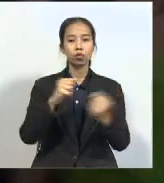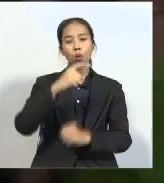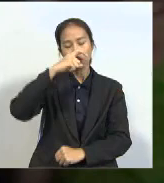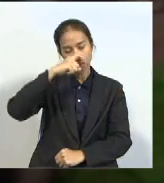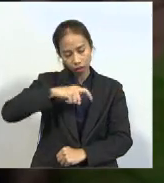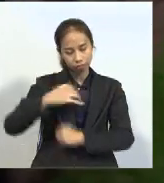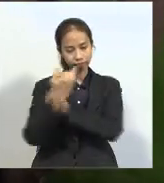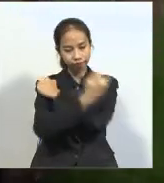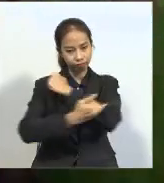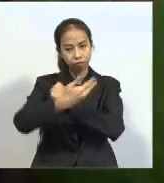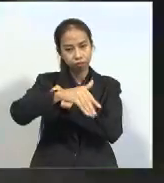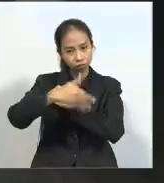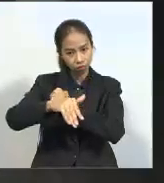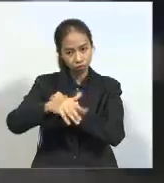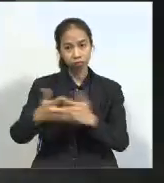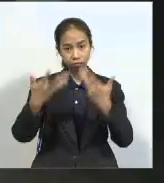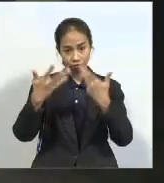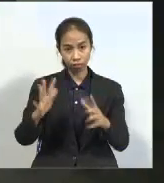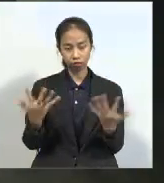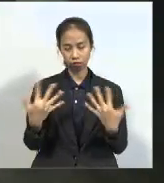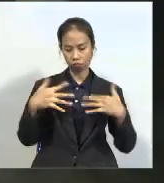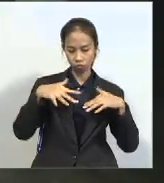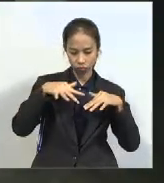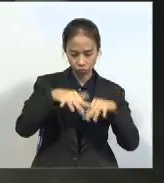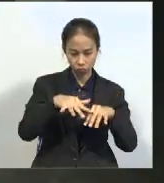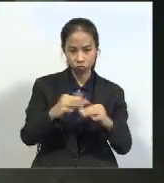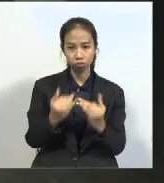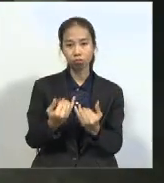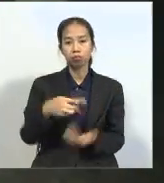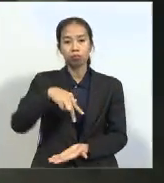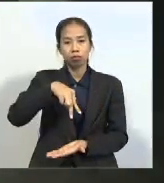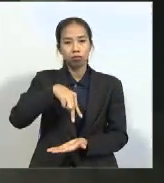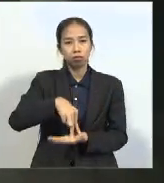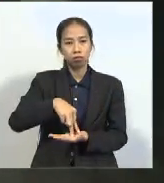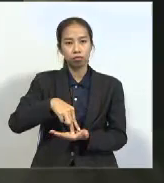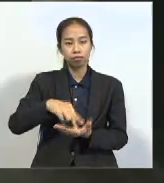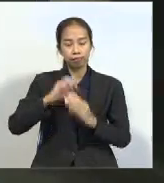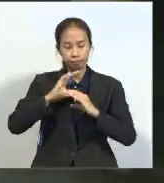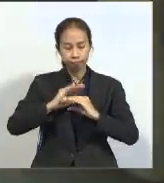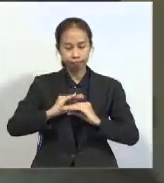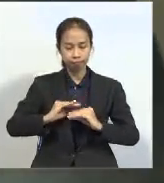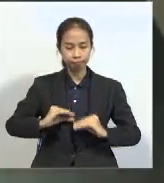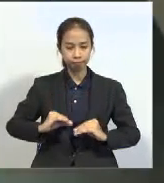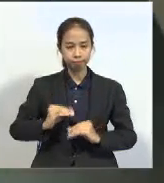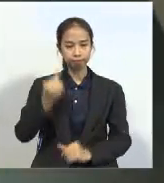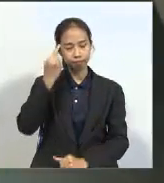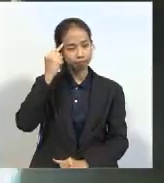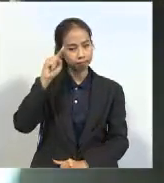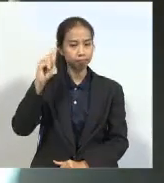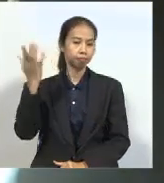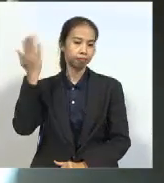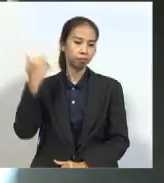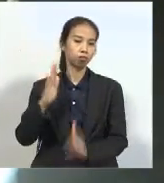ชาติหลังจากนั้นทุกท่านที่มาร่วมงานก็ต่างพร้อมกันยืนสงบนิ่งไว้อาลัยเพื่อรำลึกถึงผู้จากไปใน